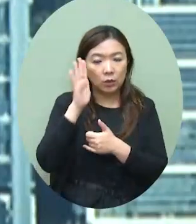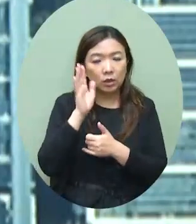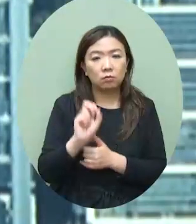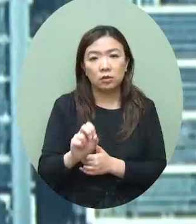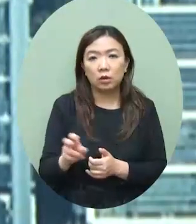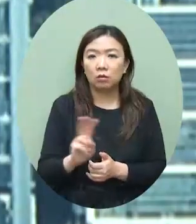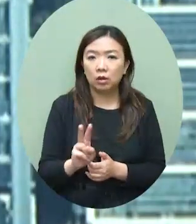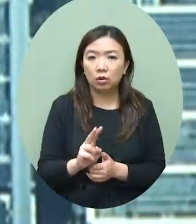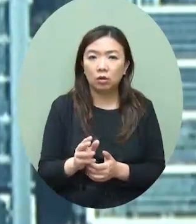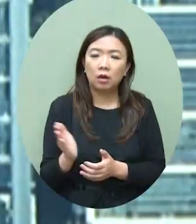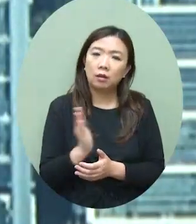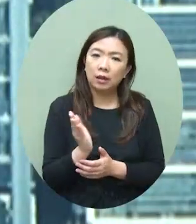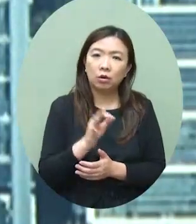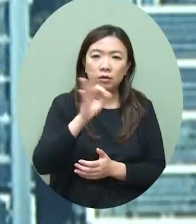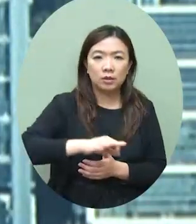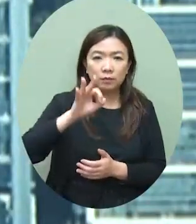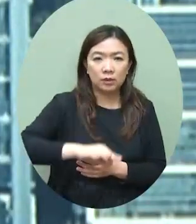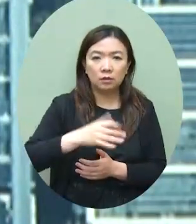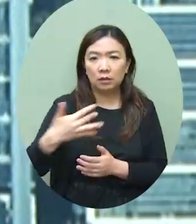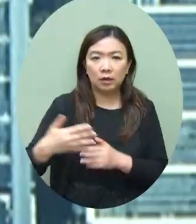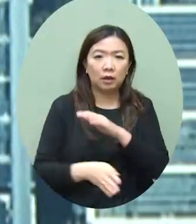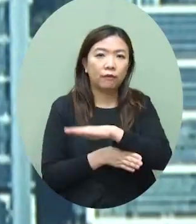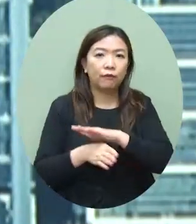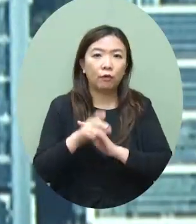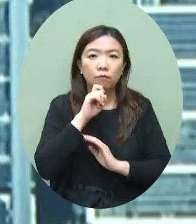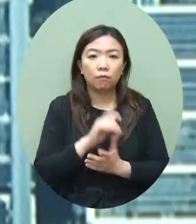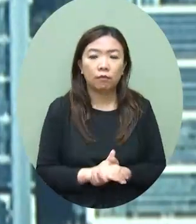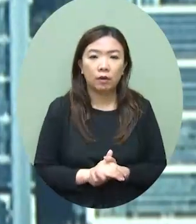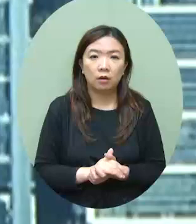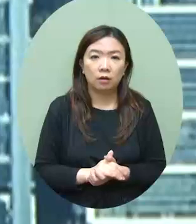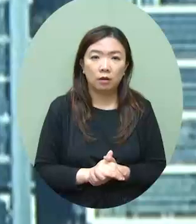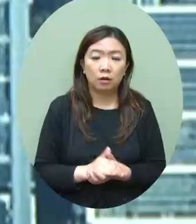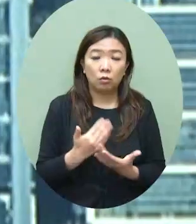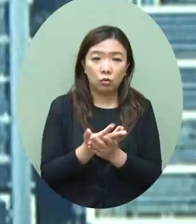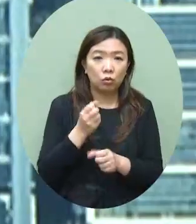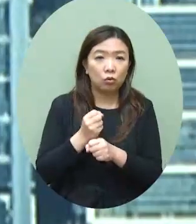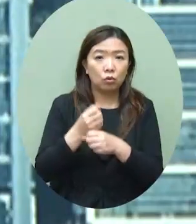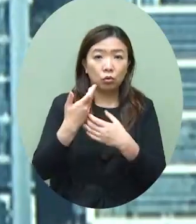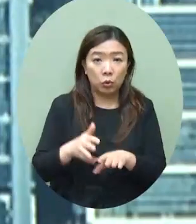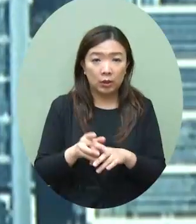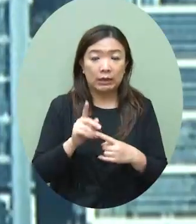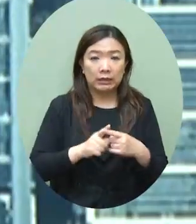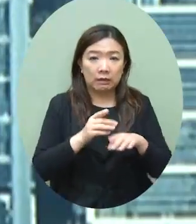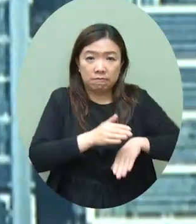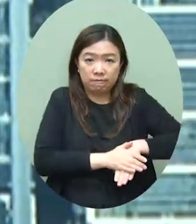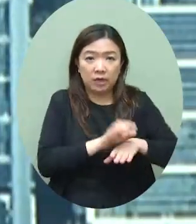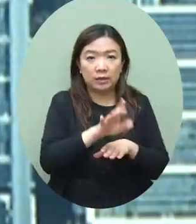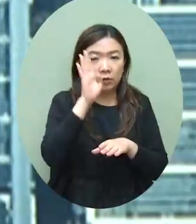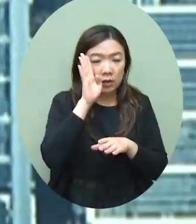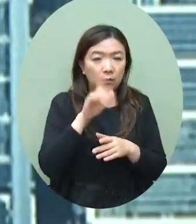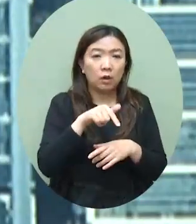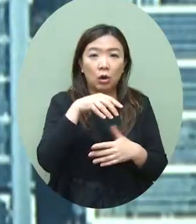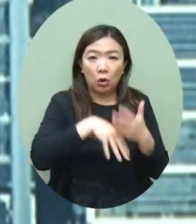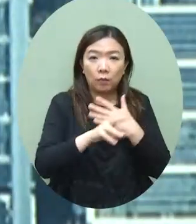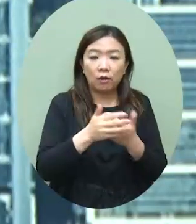大概係涉及3000多個房。咁做晒呢啲之後咧，其實所剩無幾㗎啦。喺酒店裏邊做